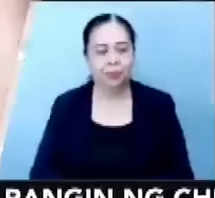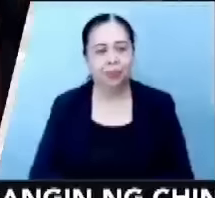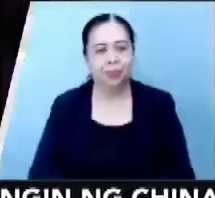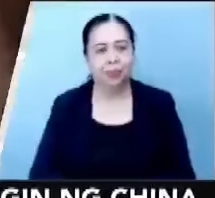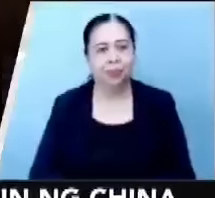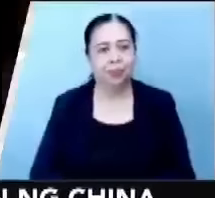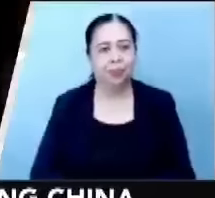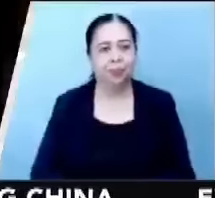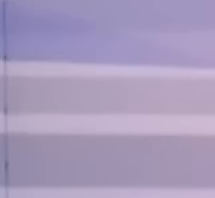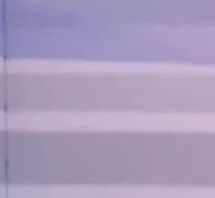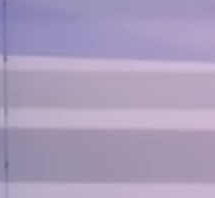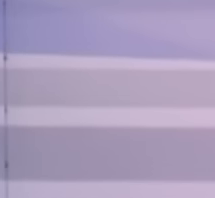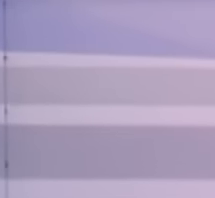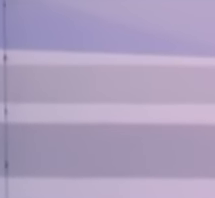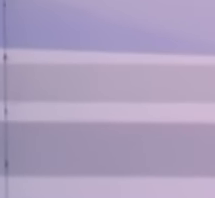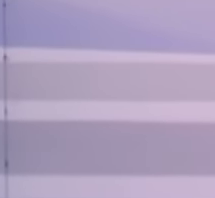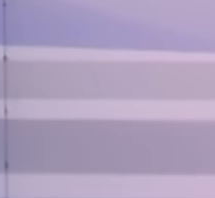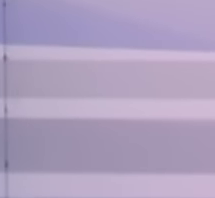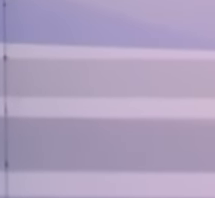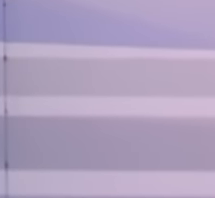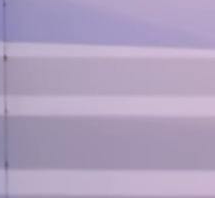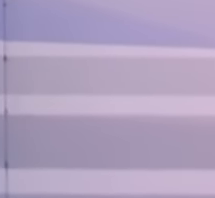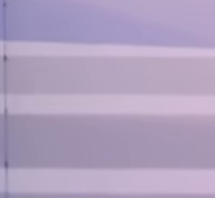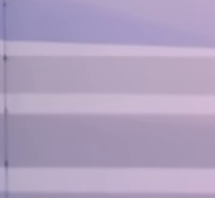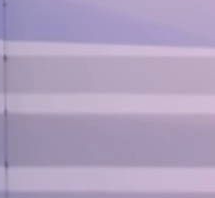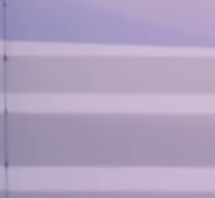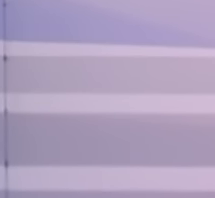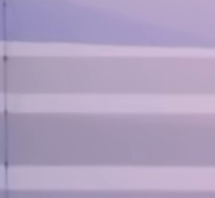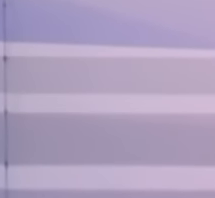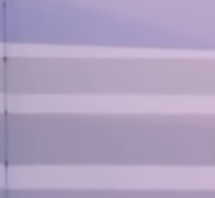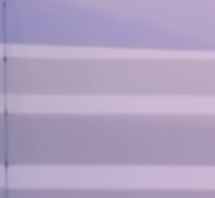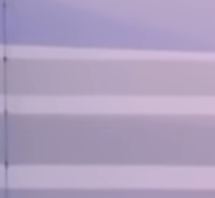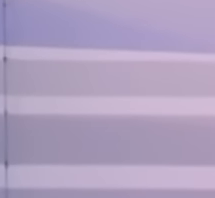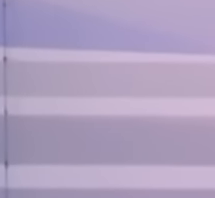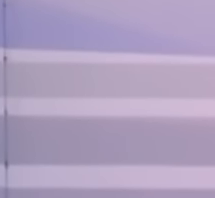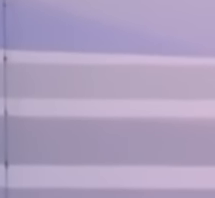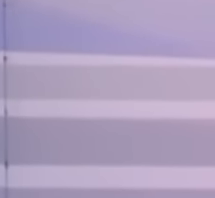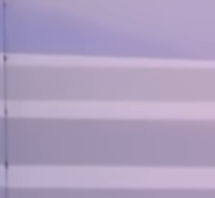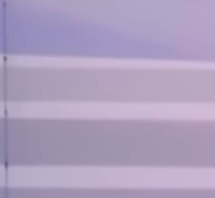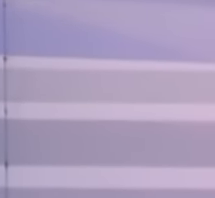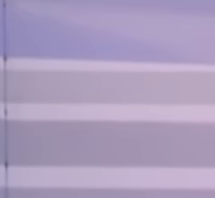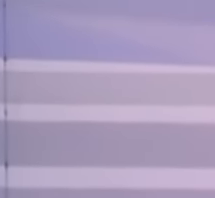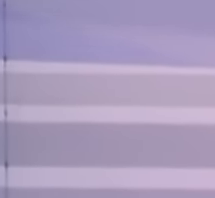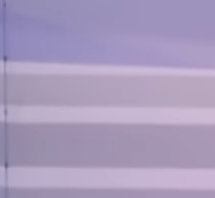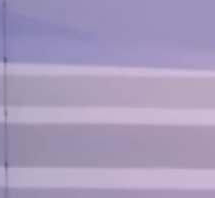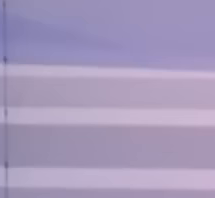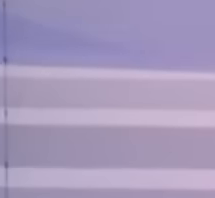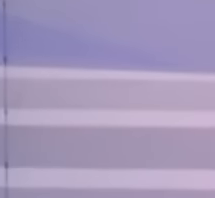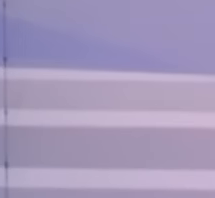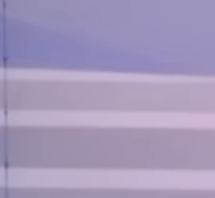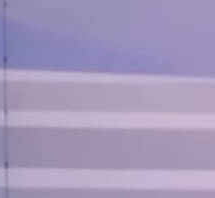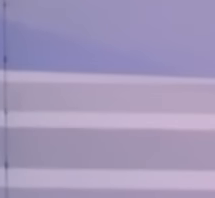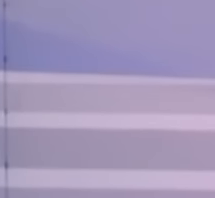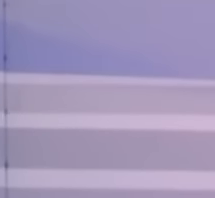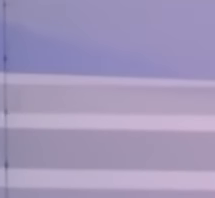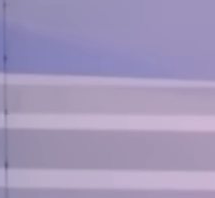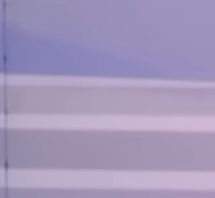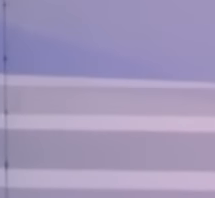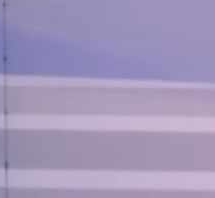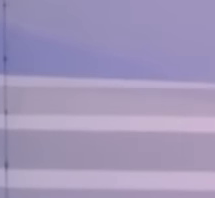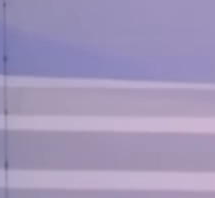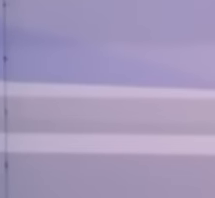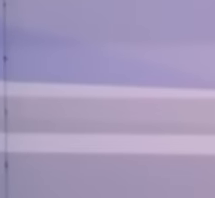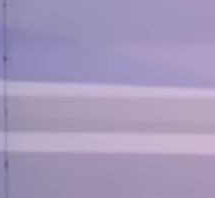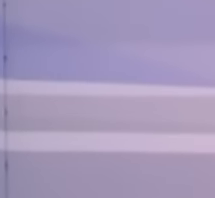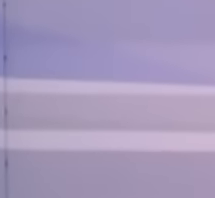24 Oras mga kapuso patuloy na tumutok sa mga balita mag-subscribe sa GMA integrated news sa YouTube sa mga